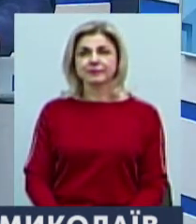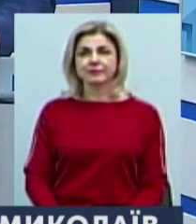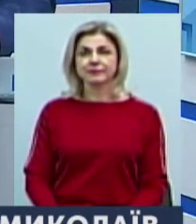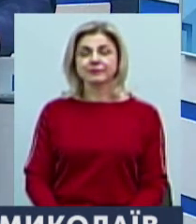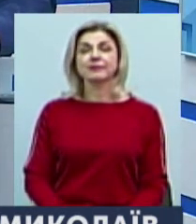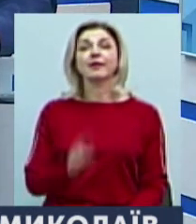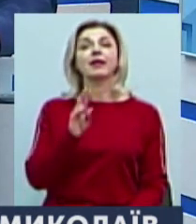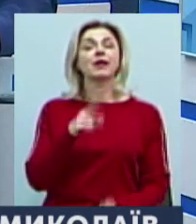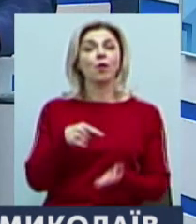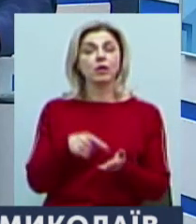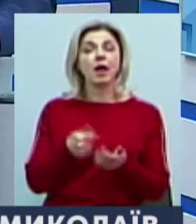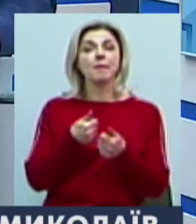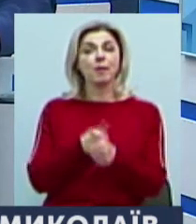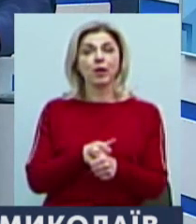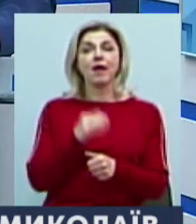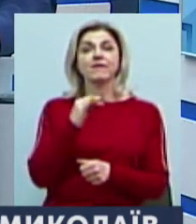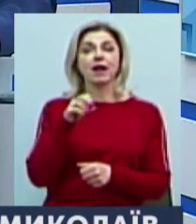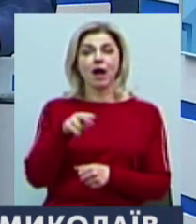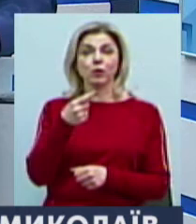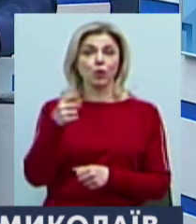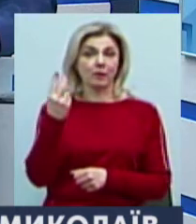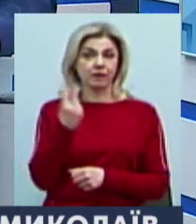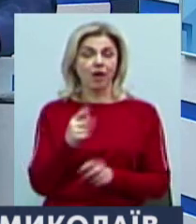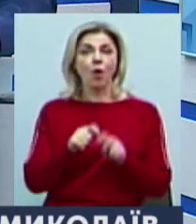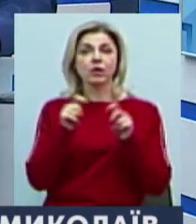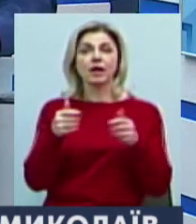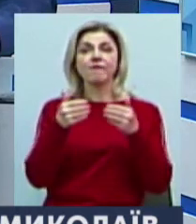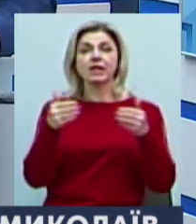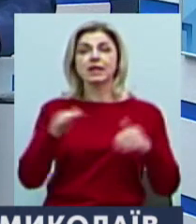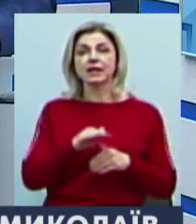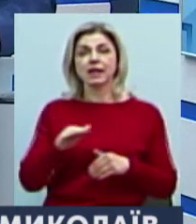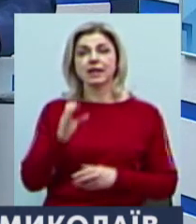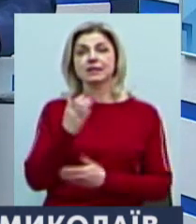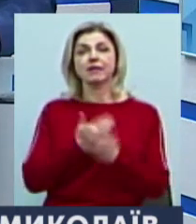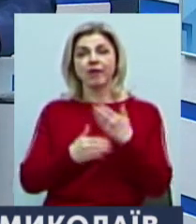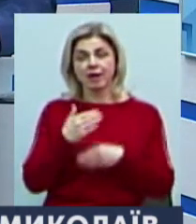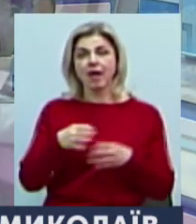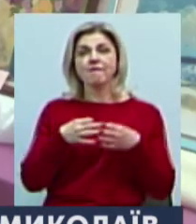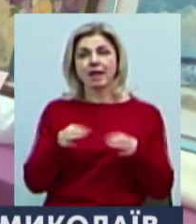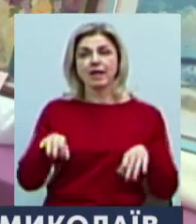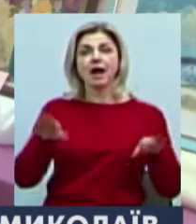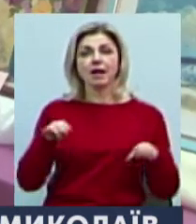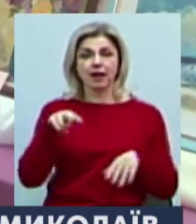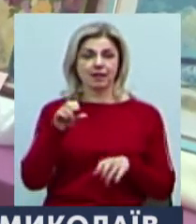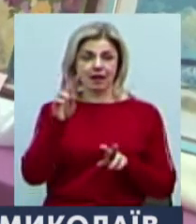В Миколаєві у бібліотеці філії номер 2 відкрилась виставка дітей з інвалідністю «Вільні крила».